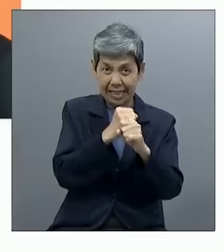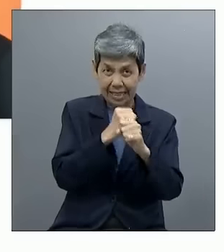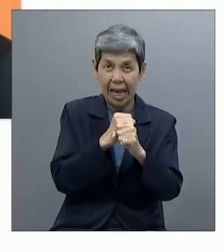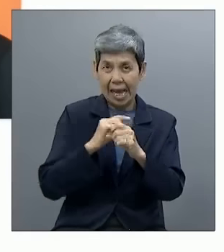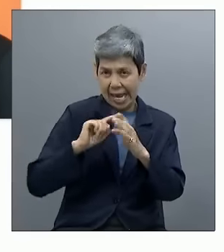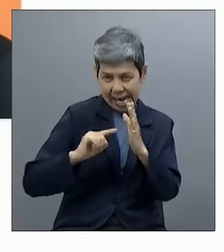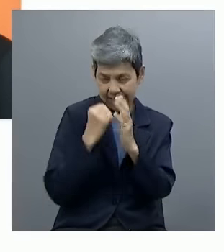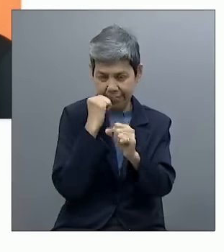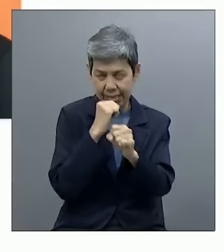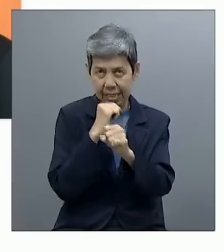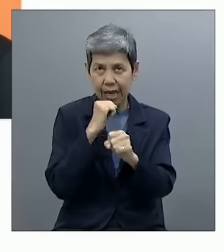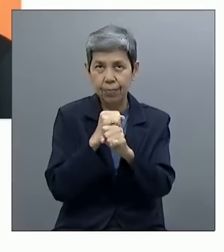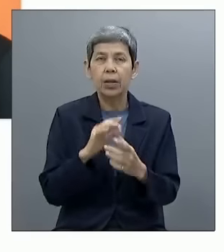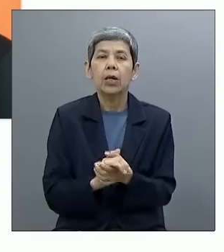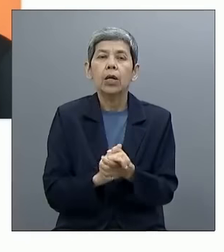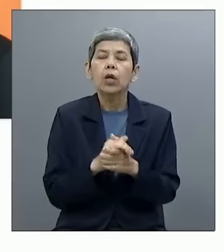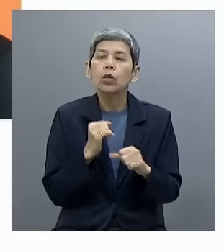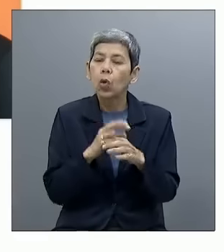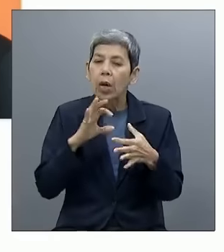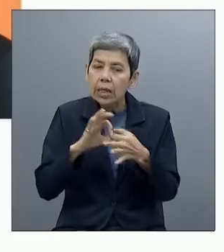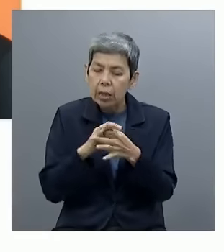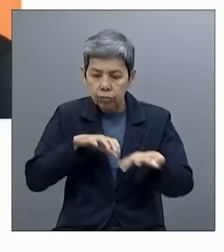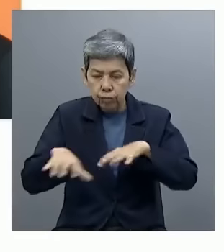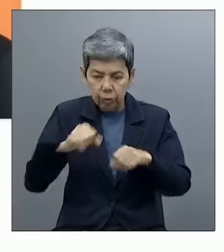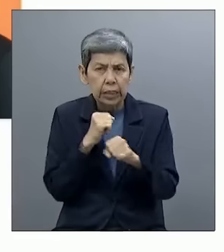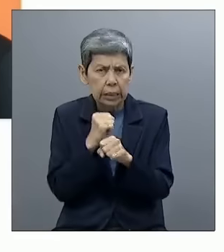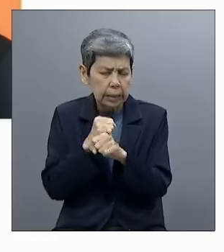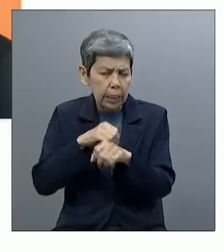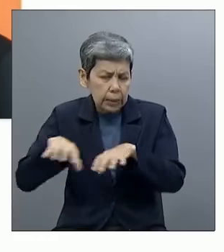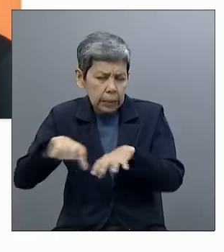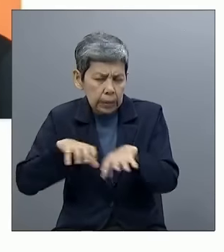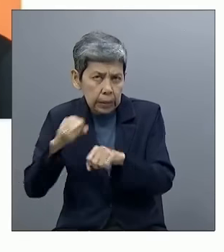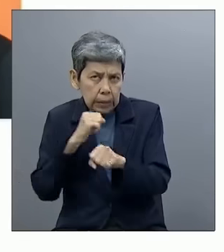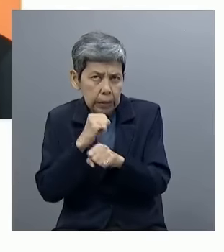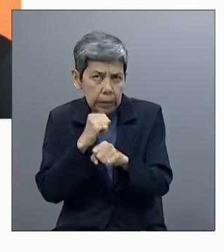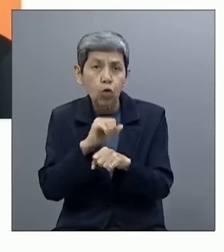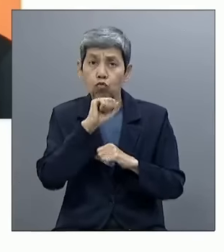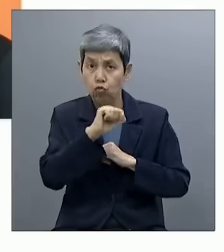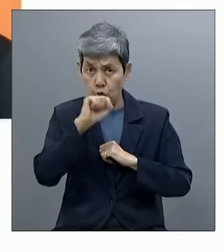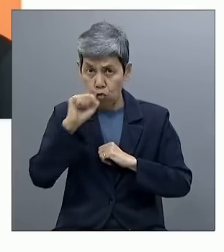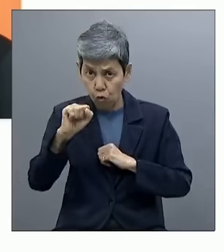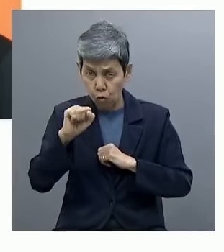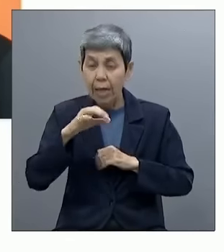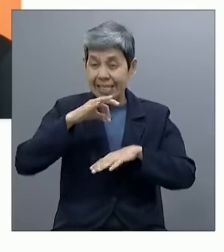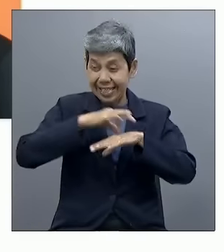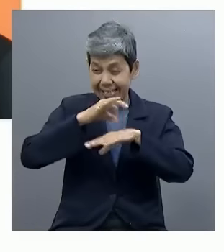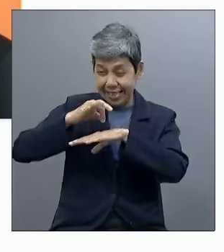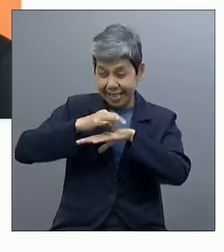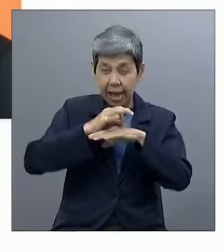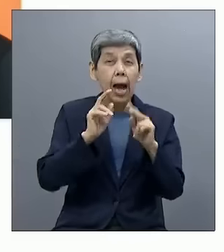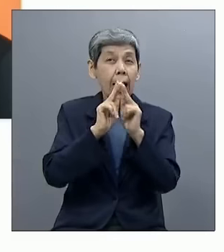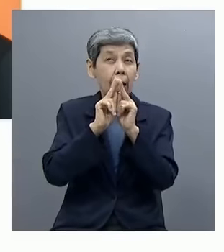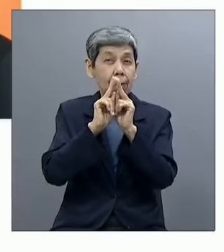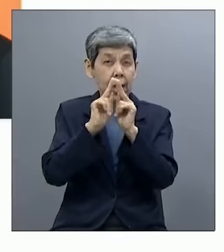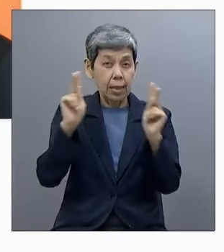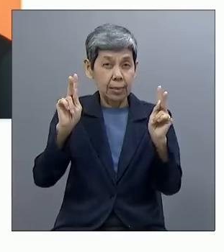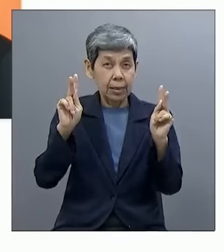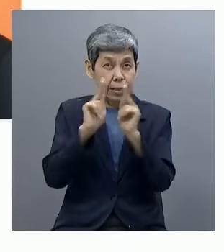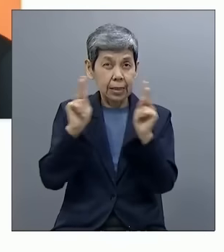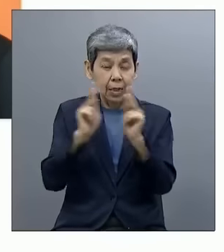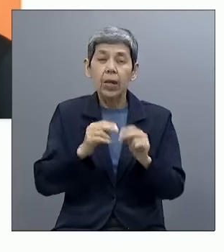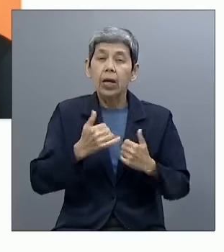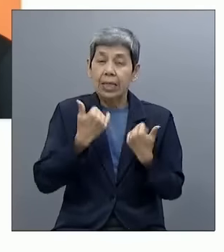ปแรกกับการขับเคลื่อนรองรับสถานการณ์ที่อาจเกิดขึ้นกับพรรคด้วยการให้ส.ส.ที่ดำรงตำแหน่งกรรมการบริหารพรรคทั้งในชุ